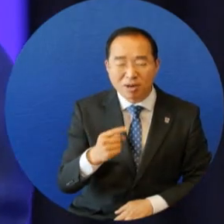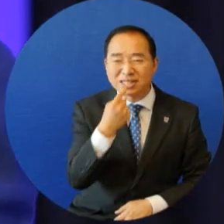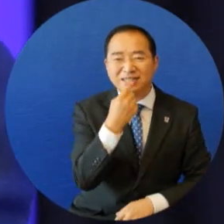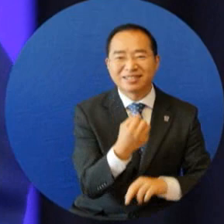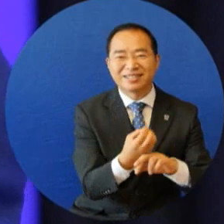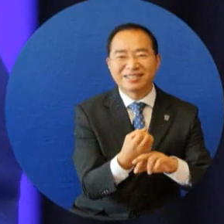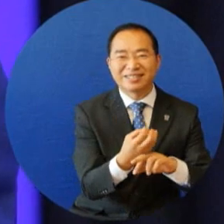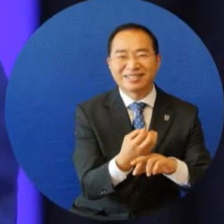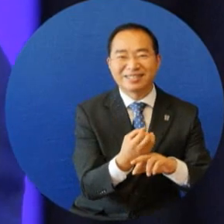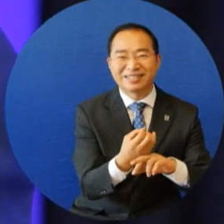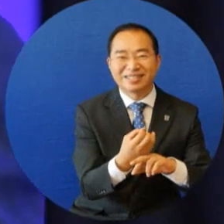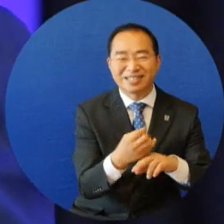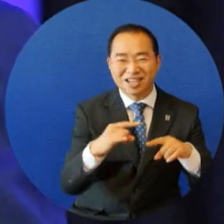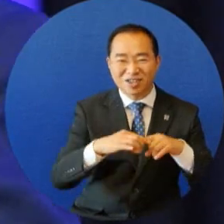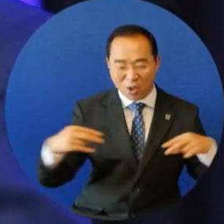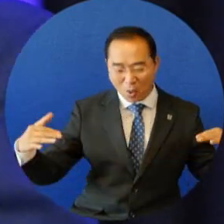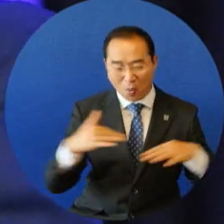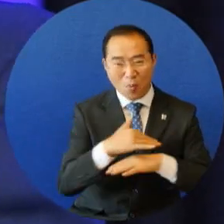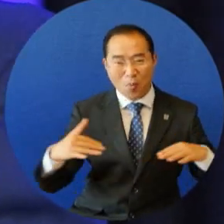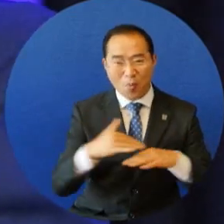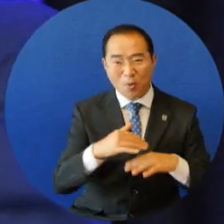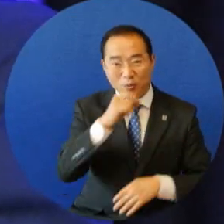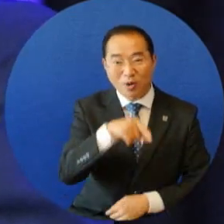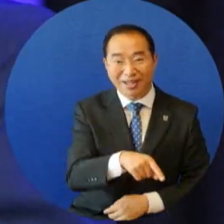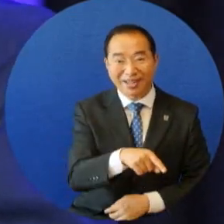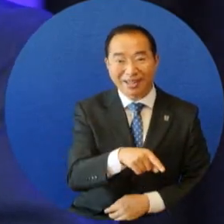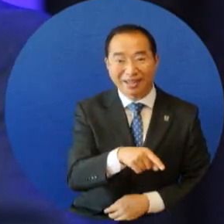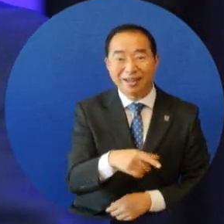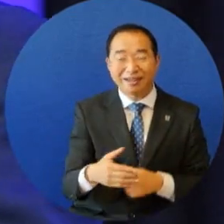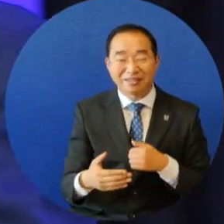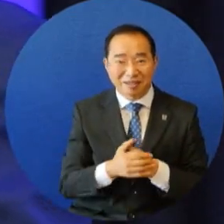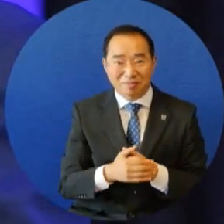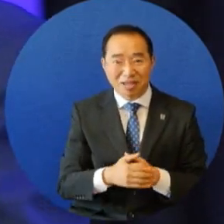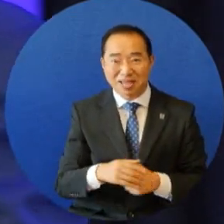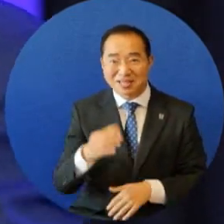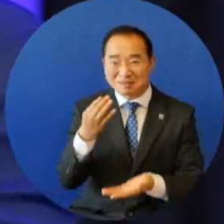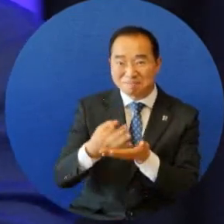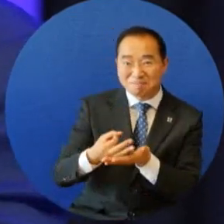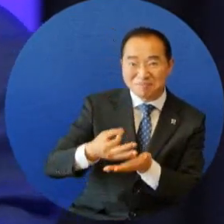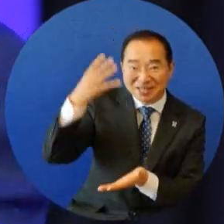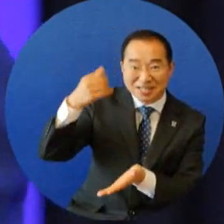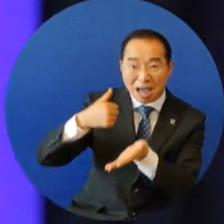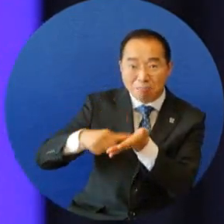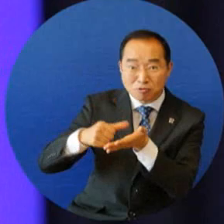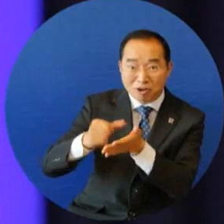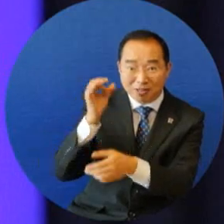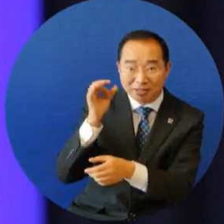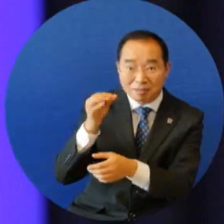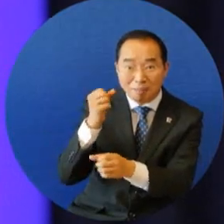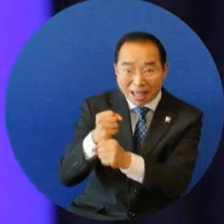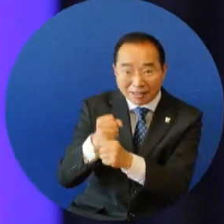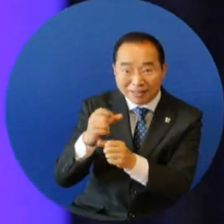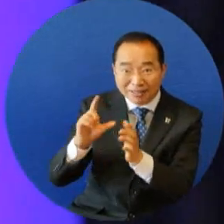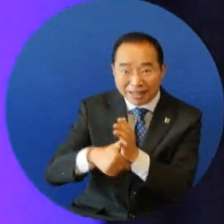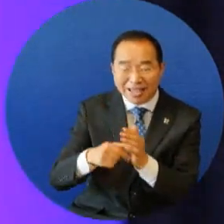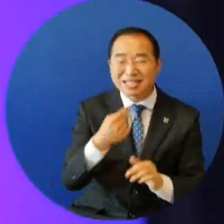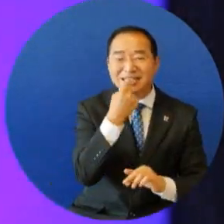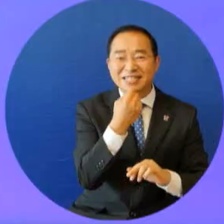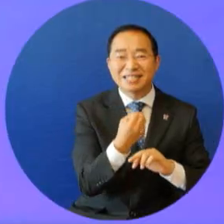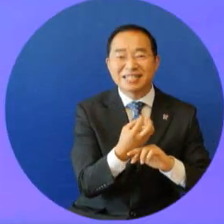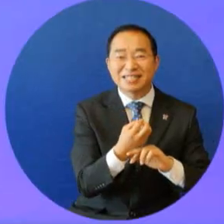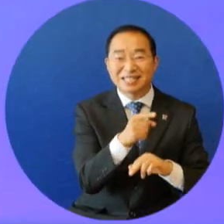은이 훨씬 더 전기 전도성이 좋습니다. 그러다 보니까 고급 제품을 쓸 적에는 은을